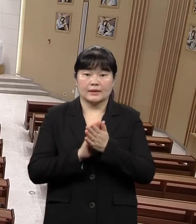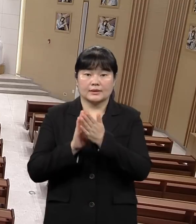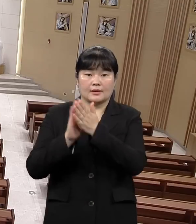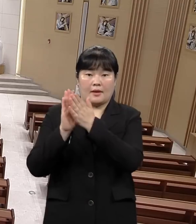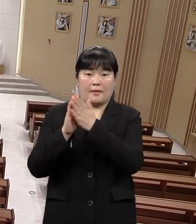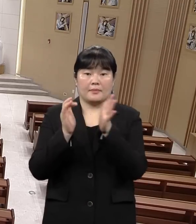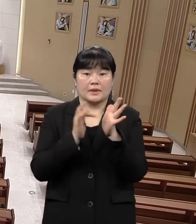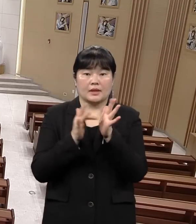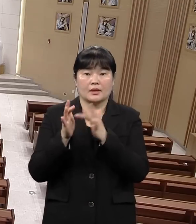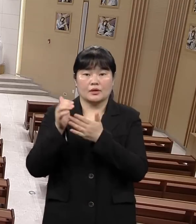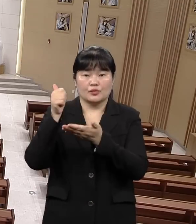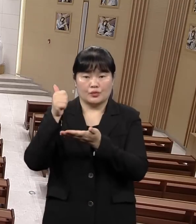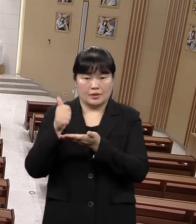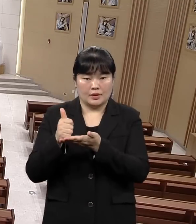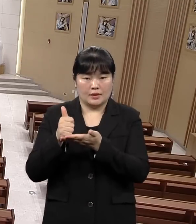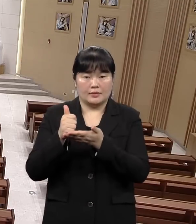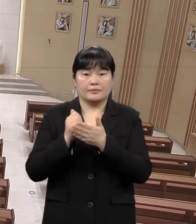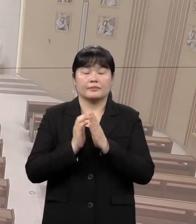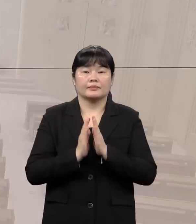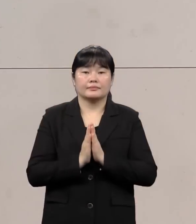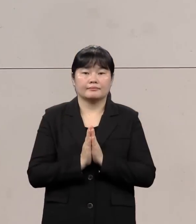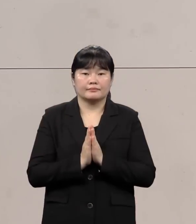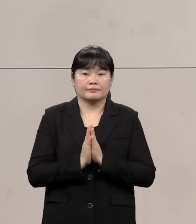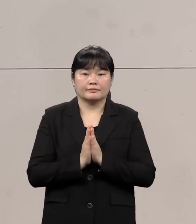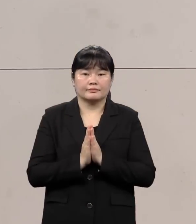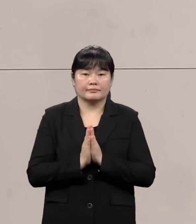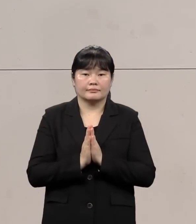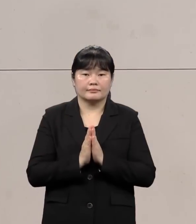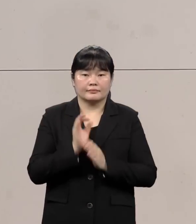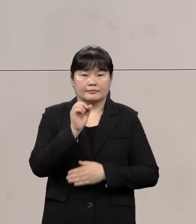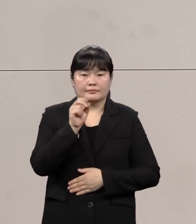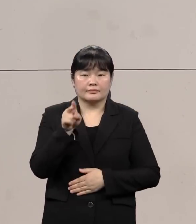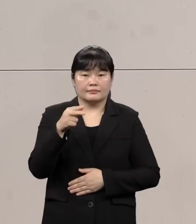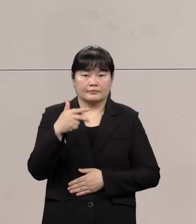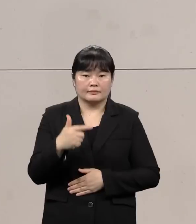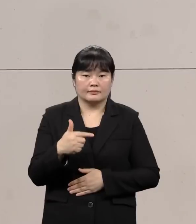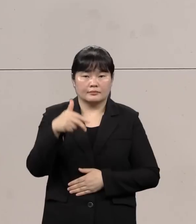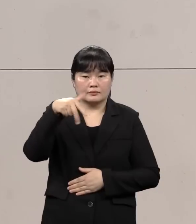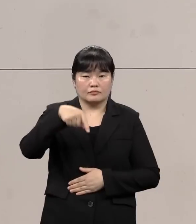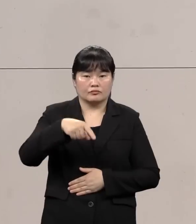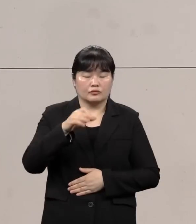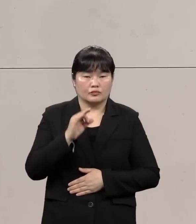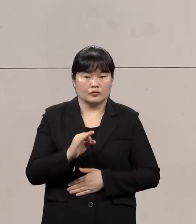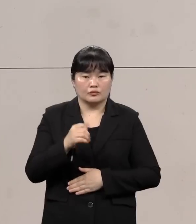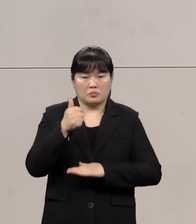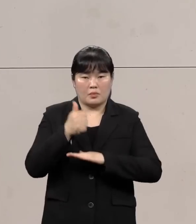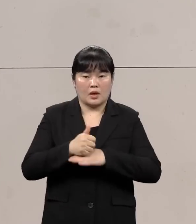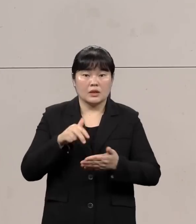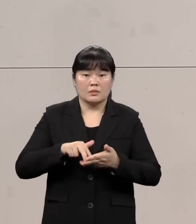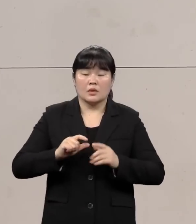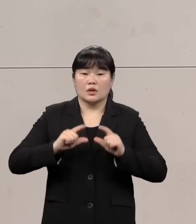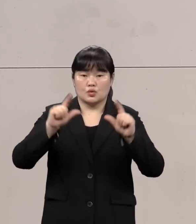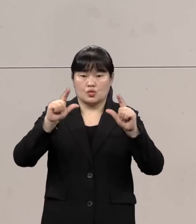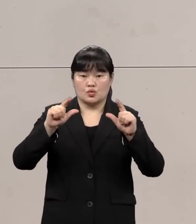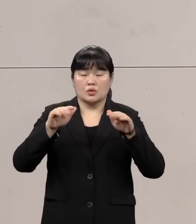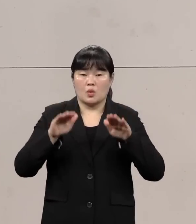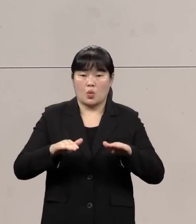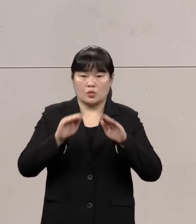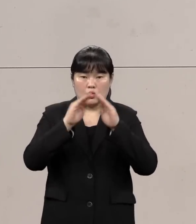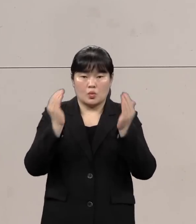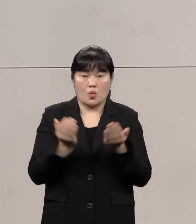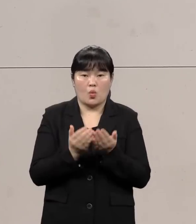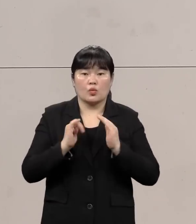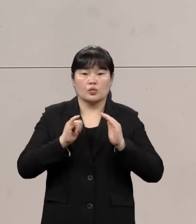참 예수님 찬미 예수님 교회는 연중 마지막 주일을 온누리 임금이신